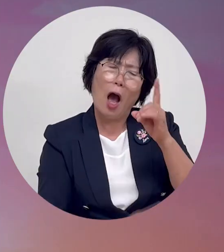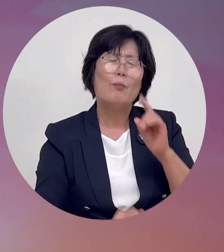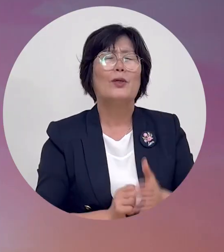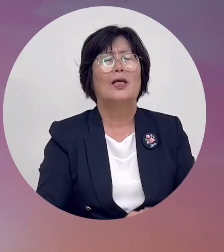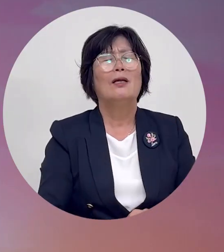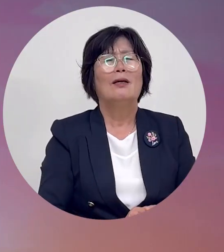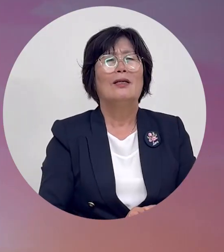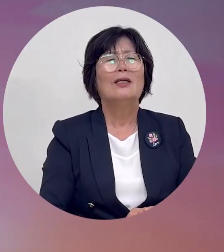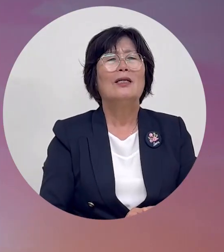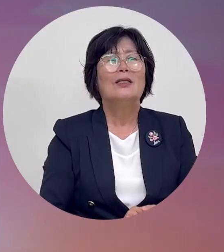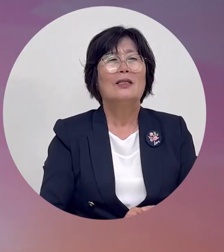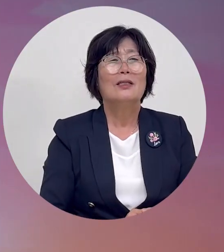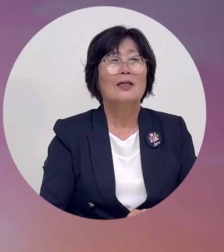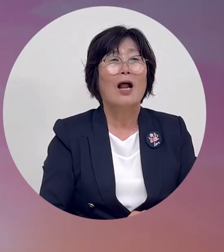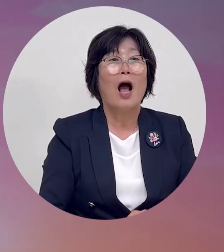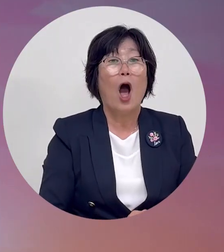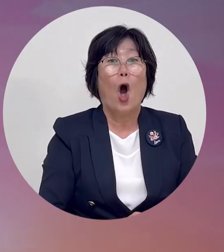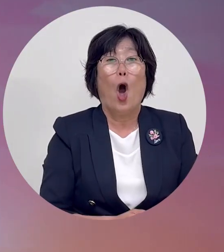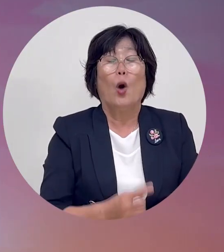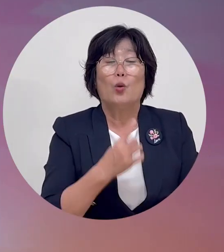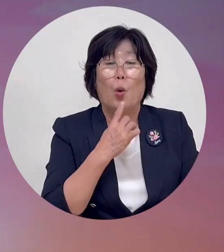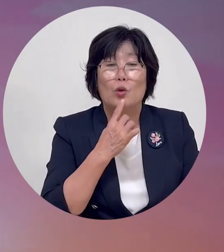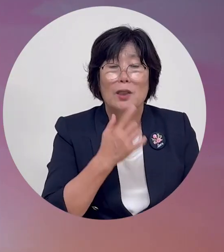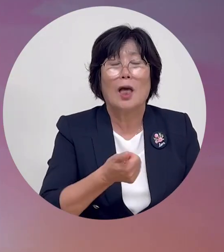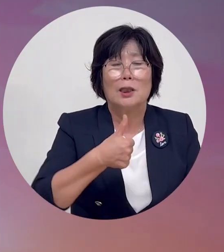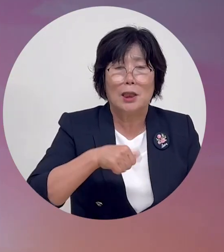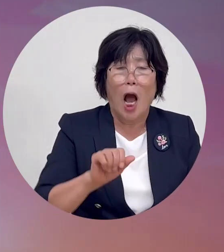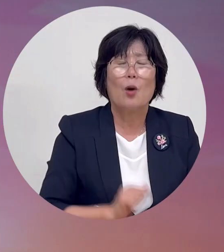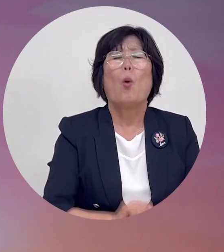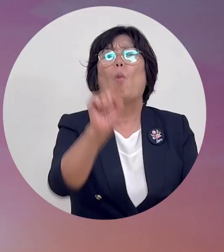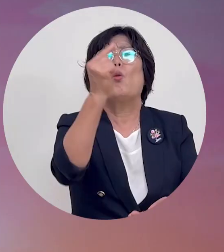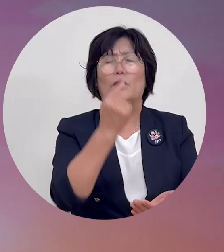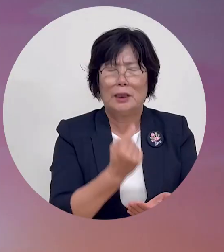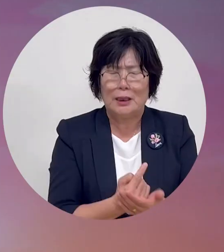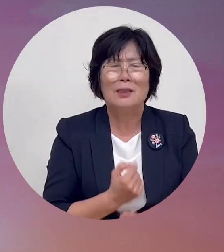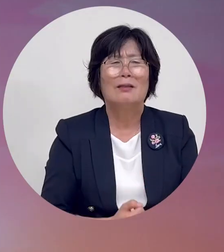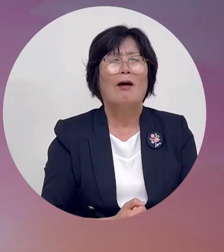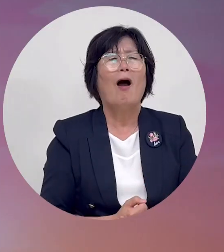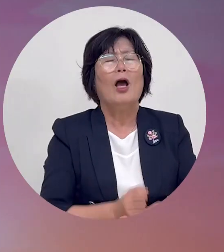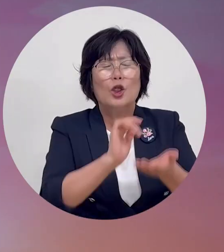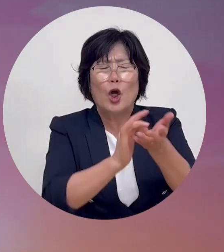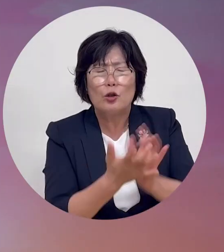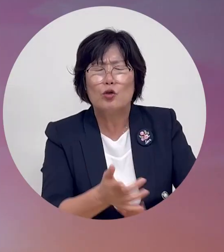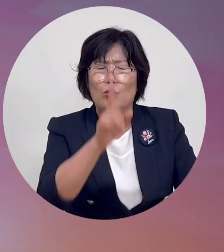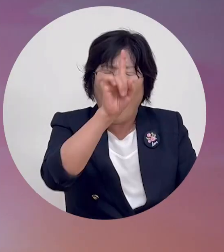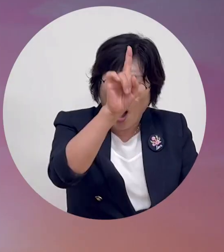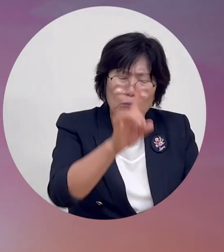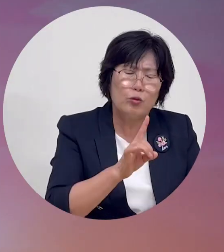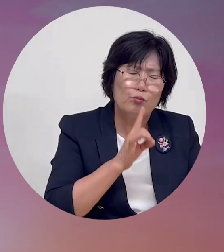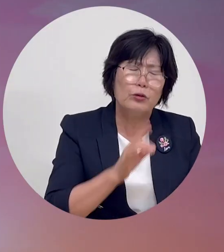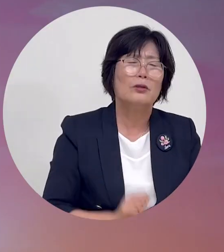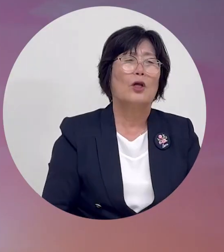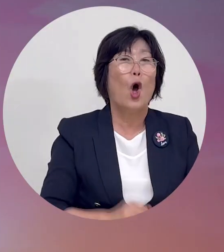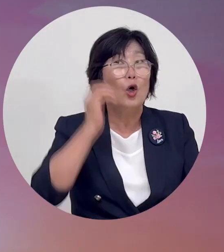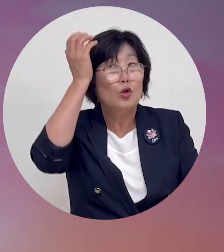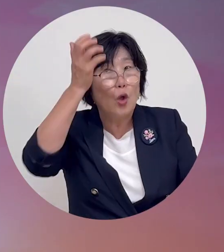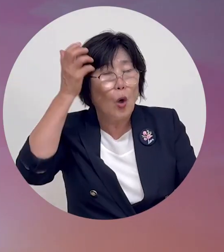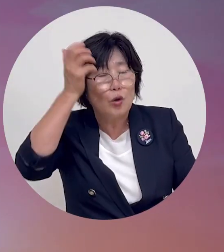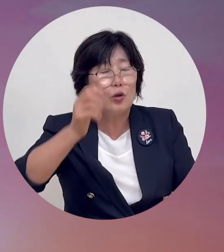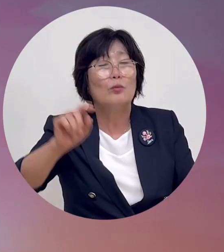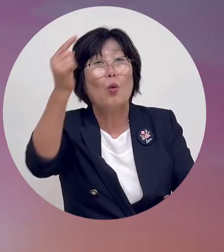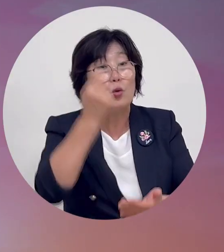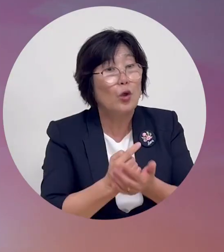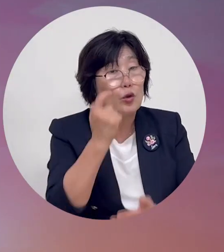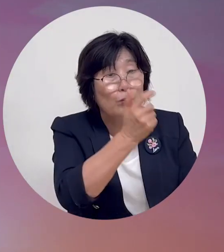분이시잖아요. 유일하게 독생하신 분, 인간에게 현현하신 분은 예수님 한 분밖에 없잖아요. 성령님이